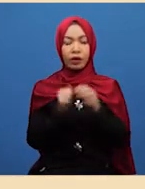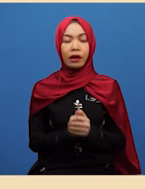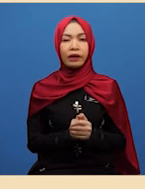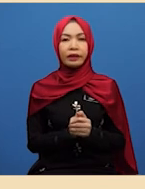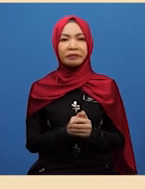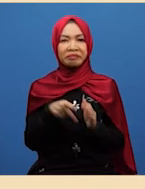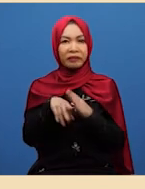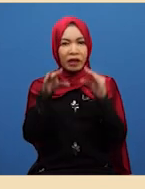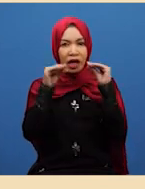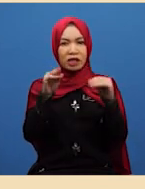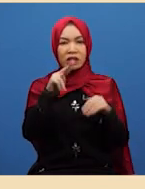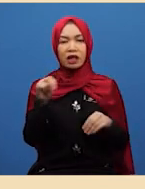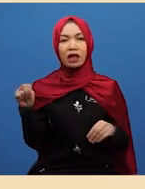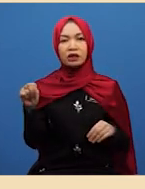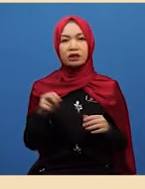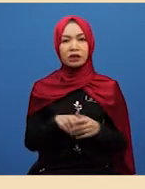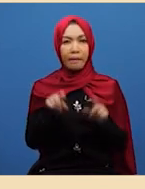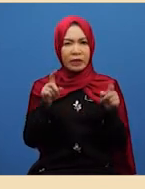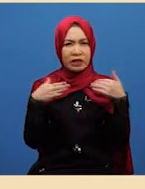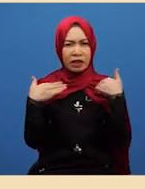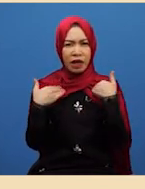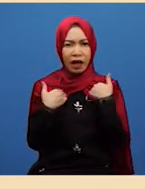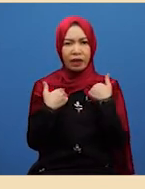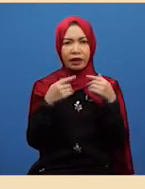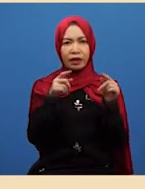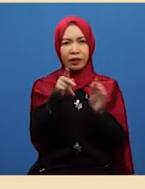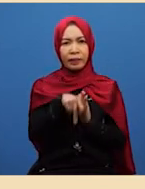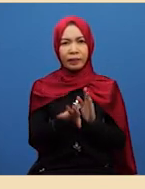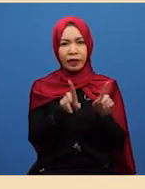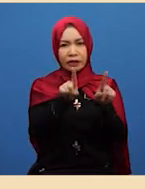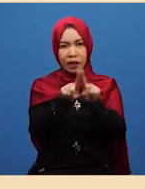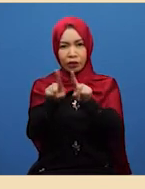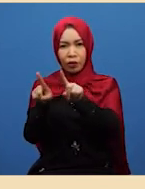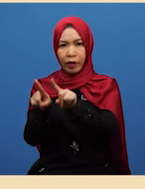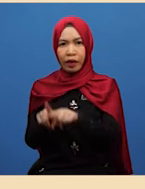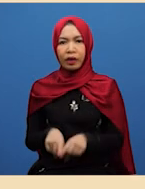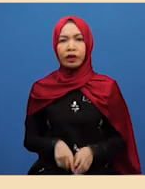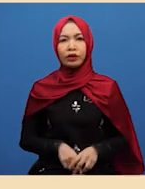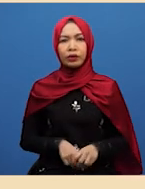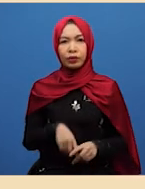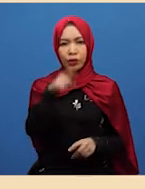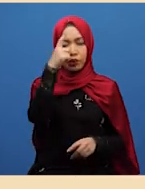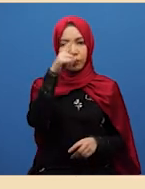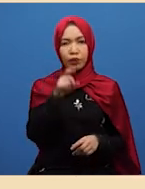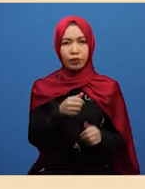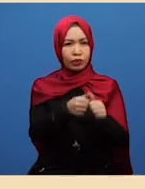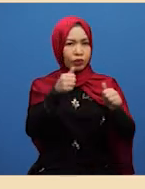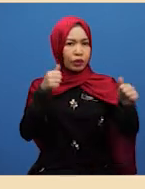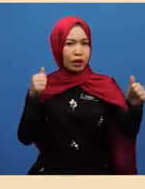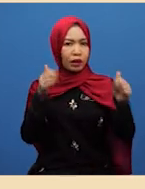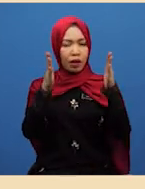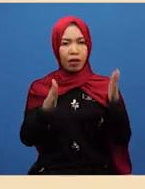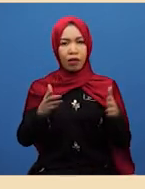tanpa sifat bersatu padu dan berwaspada, orang asing mudah mengambil alih kuasa di negara kita.